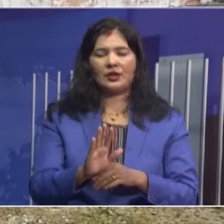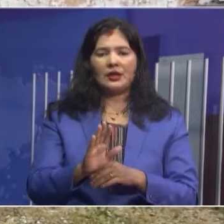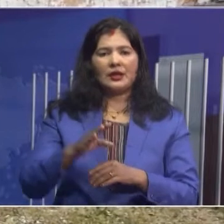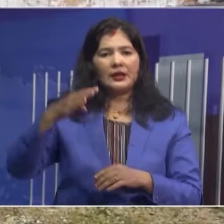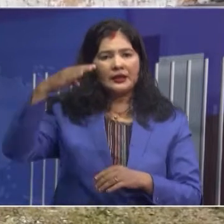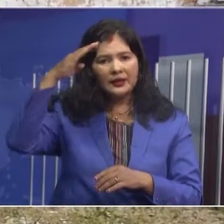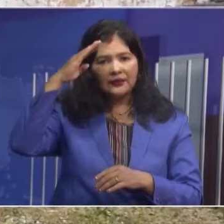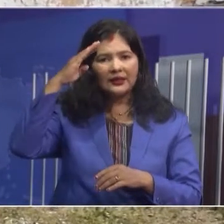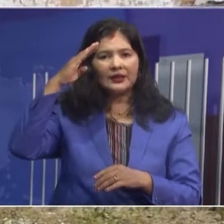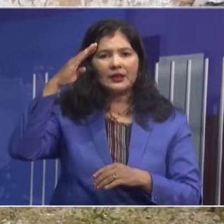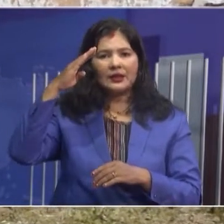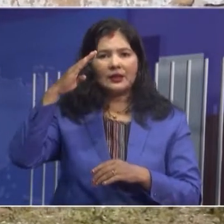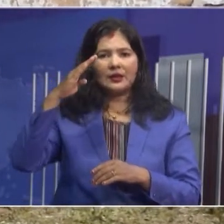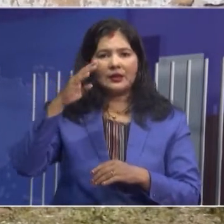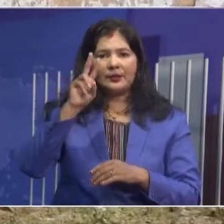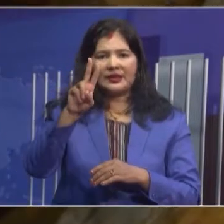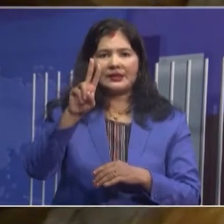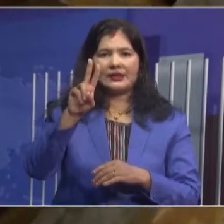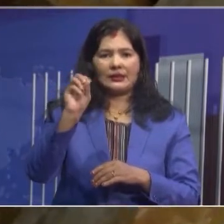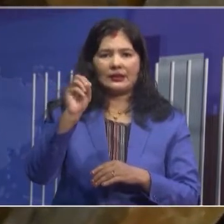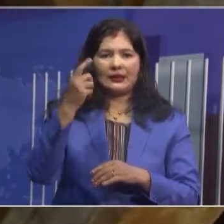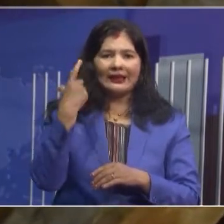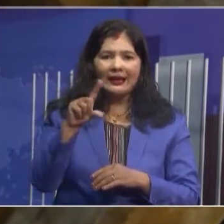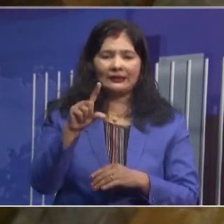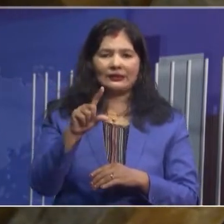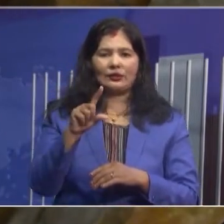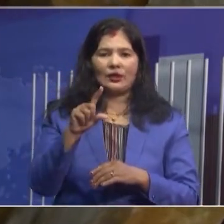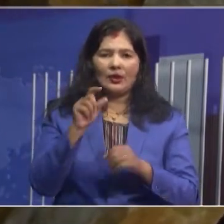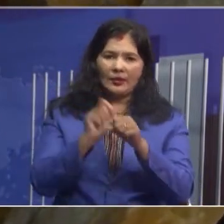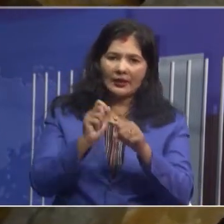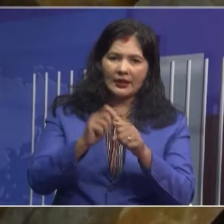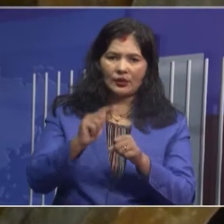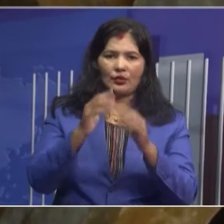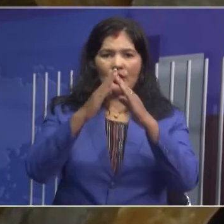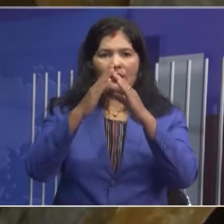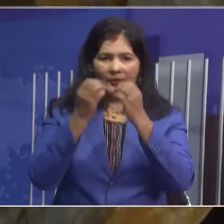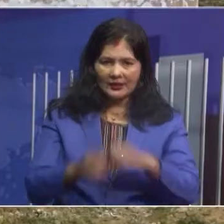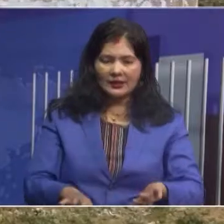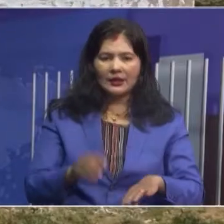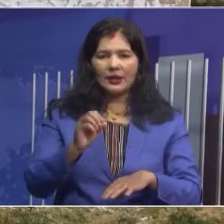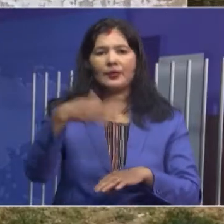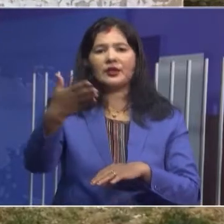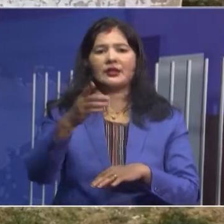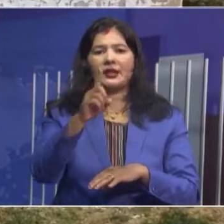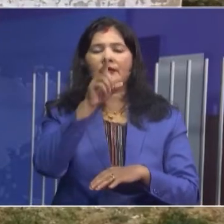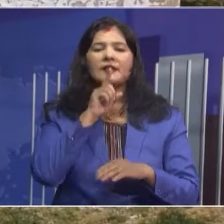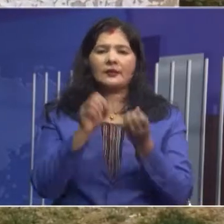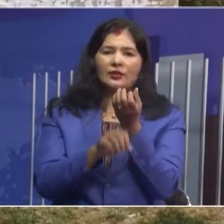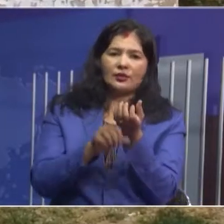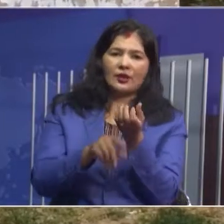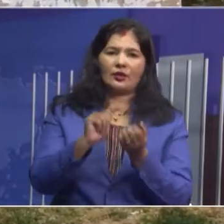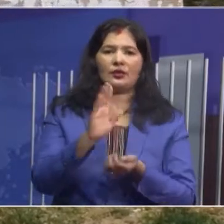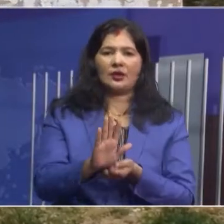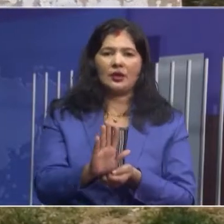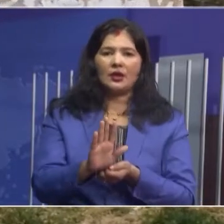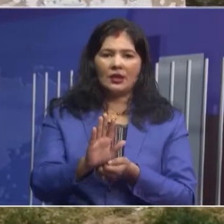सीमित कार्यक्रम अन्तर्गत 20 लाख रुपियाँको लागतमा निर्माण गरिएको कोदघरको छानाको धुरी भाँचिएपछि कोदघर एक वर्षमै चुहिएको छ।